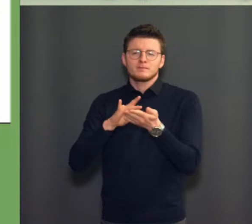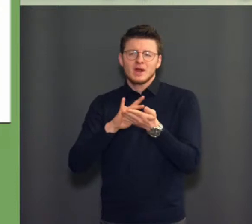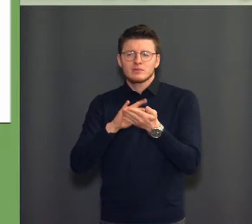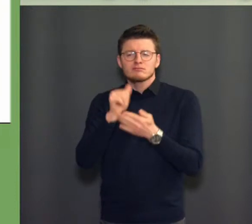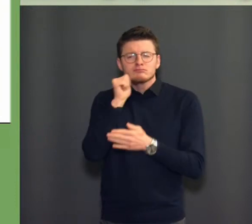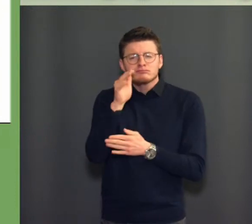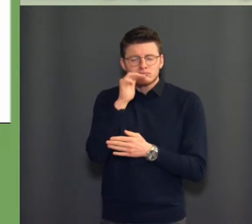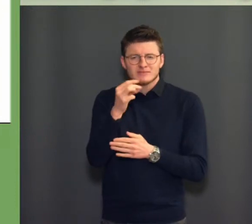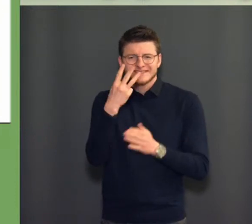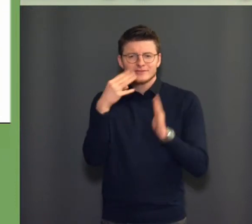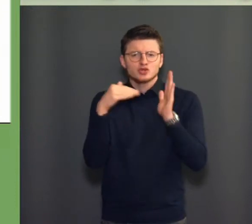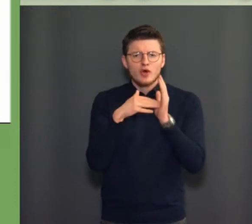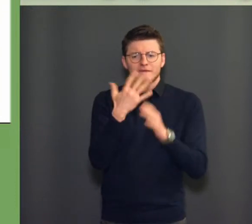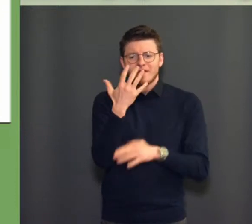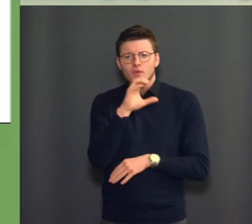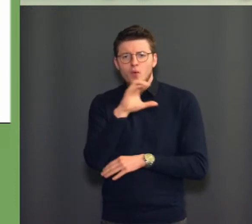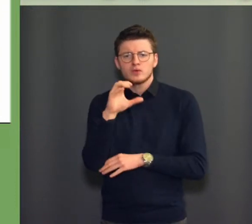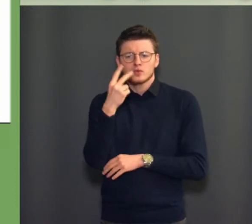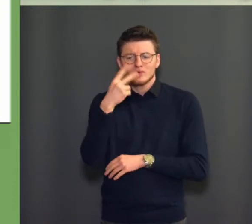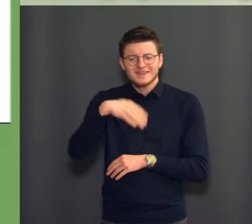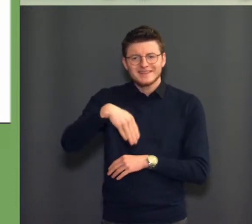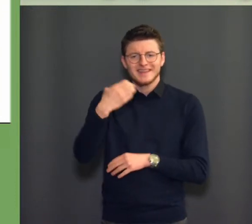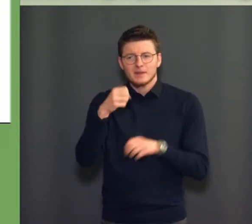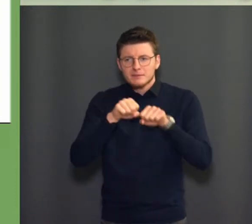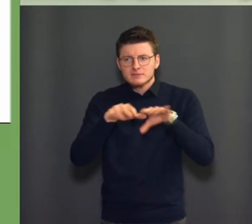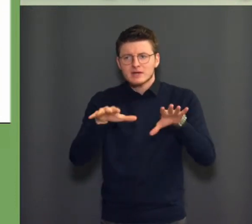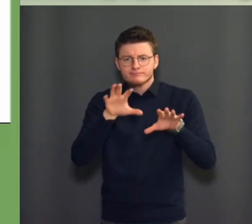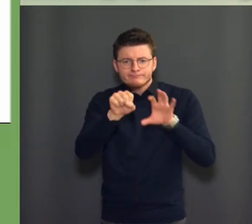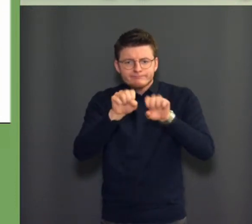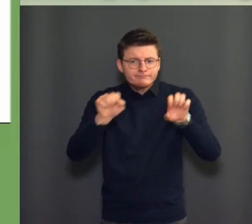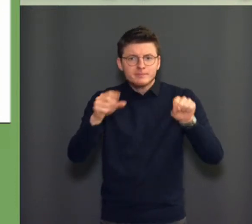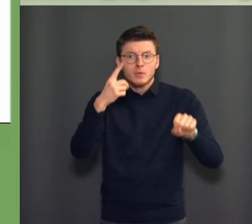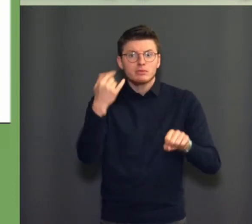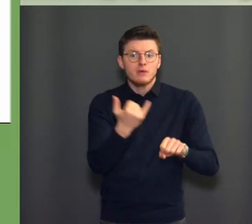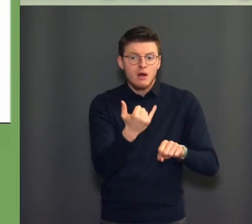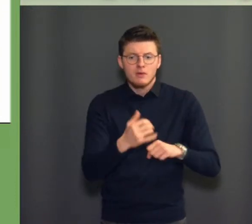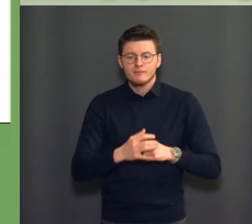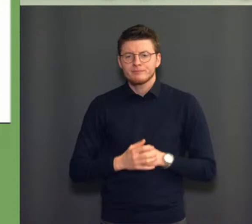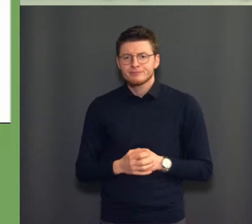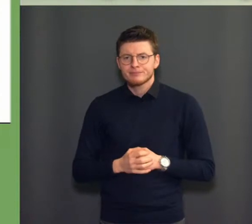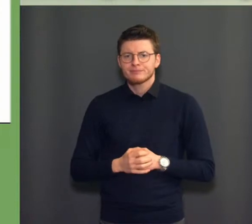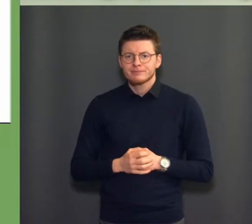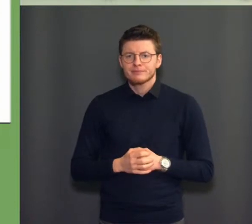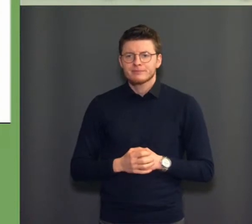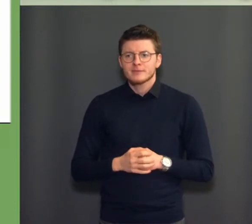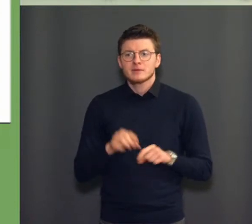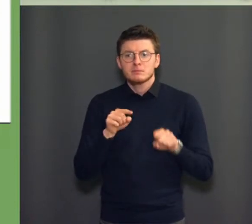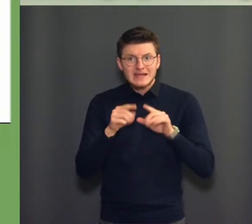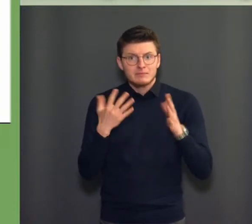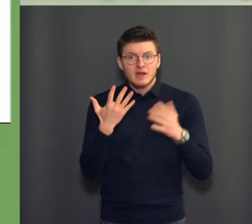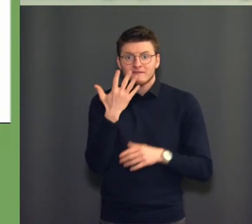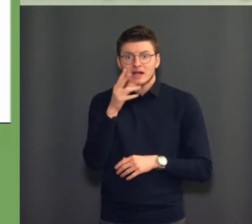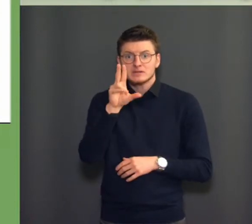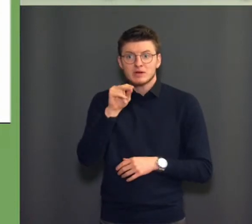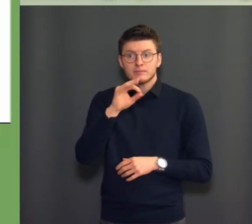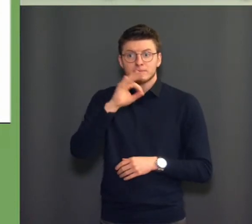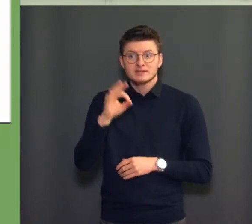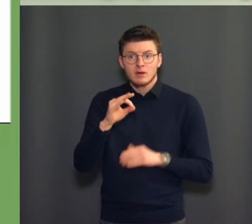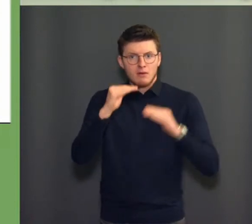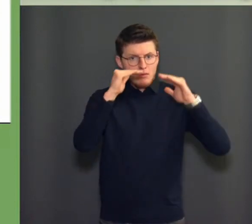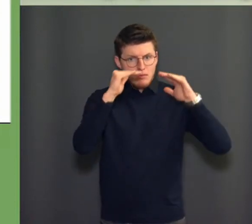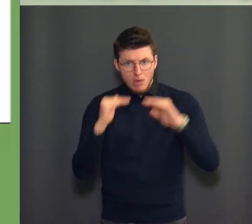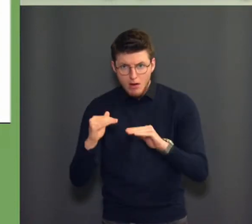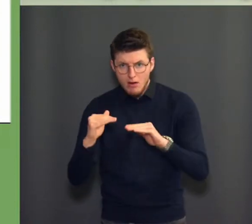3.592 besmettingen per dag vastgesteld. Dat is een afname van 25% op